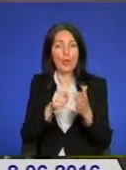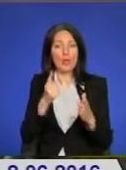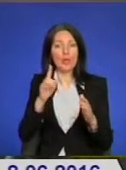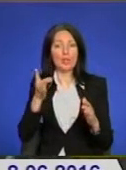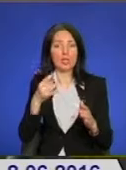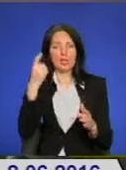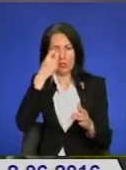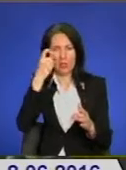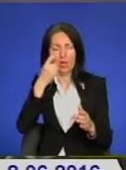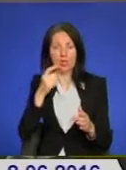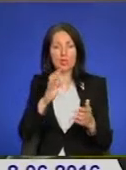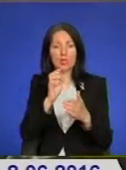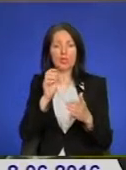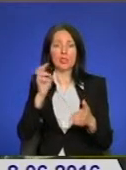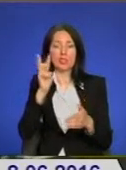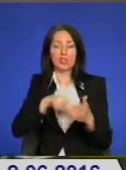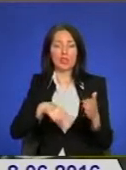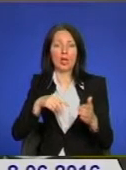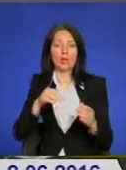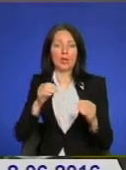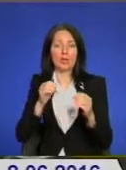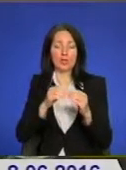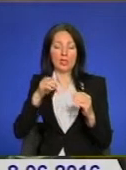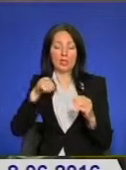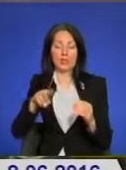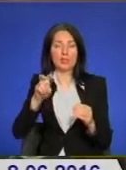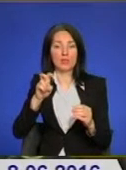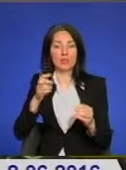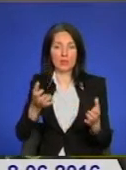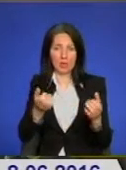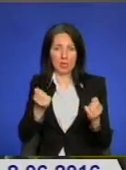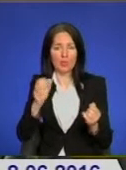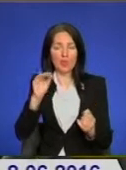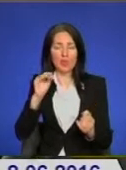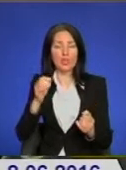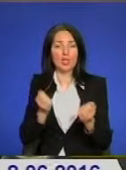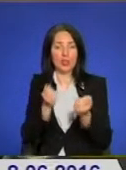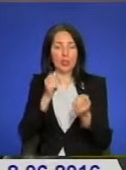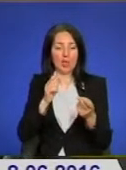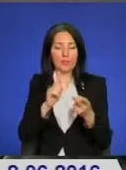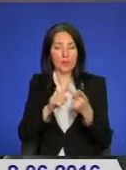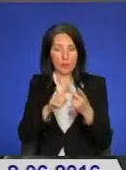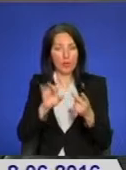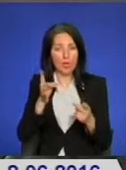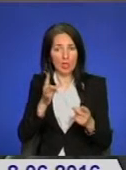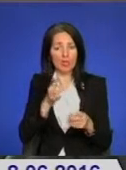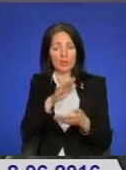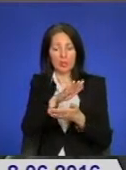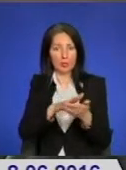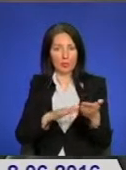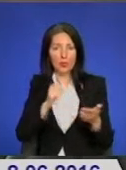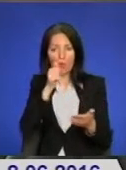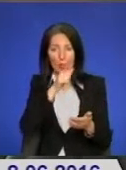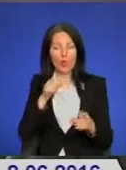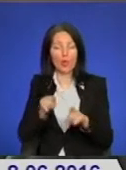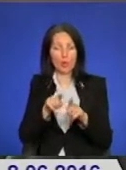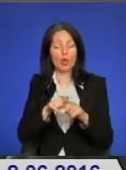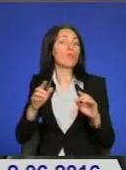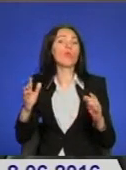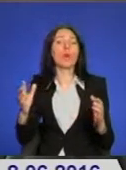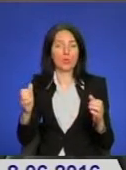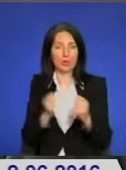зокрема. Відповідно, у Верховній Раді планують посилити покарання водіїв у нетверезому стані. Людина попадається перший раз